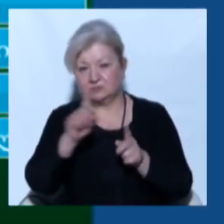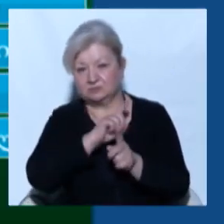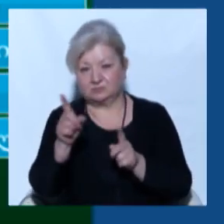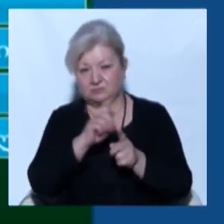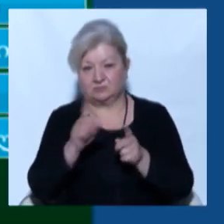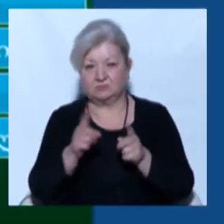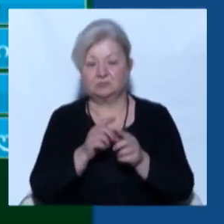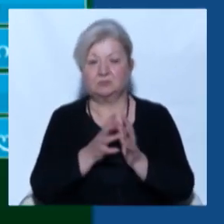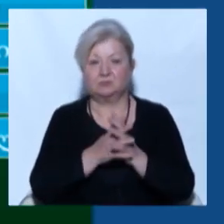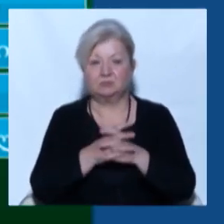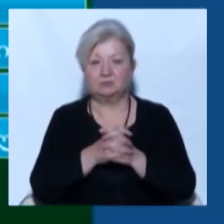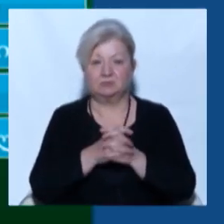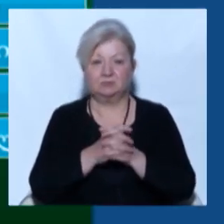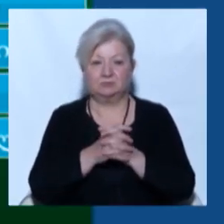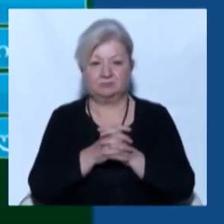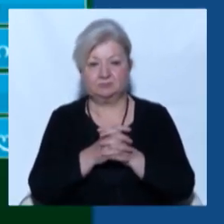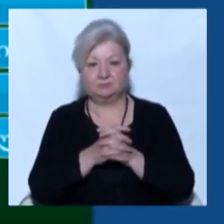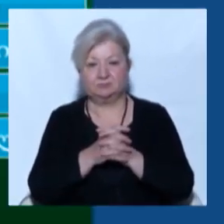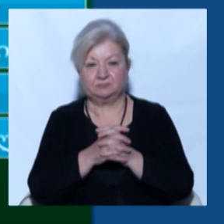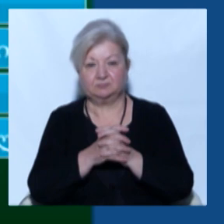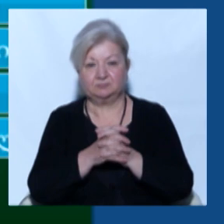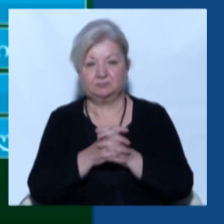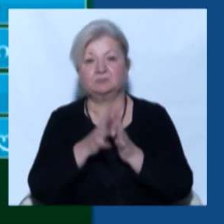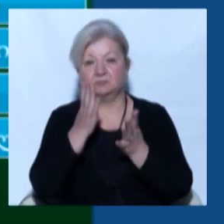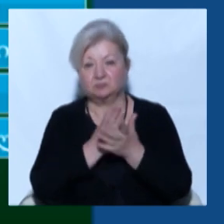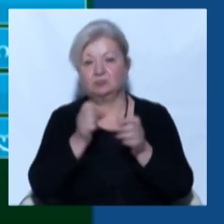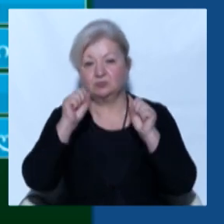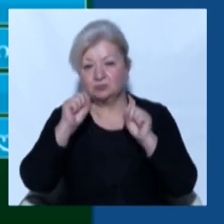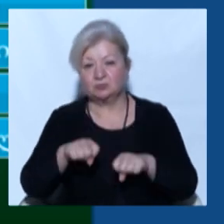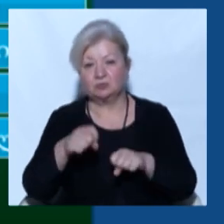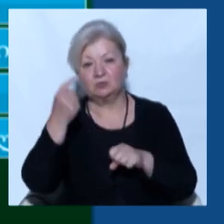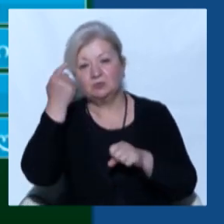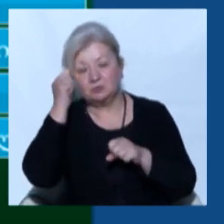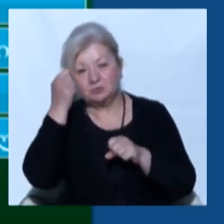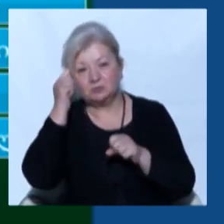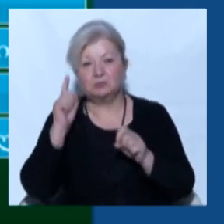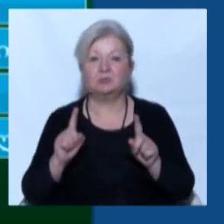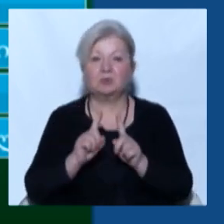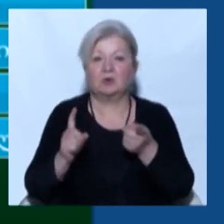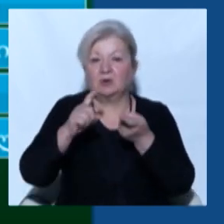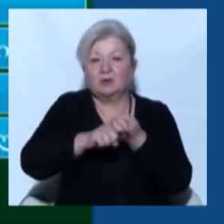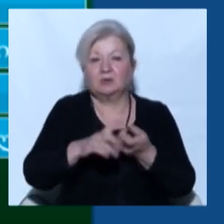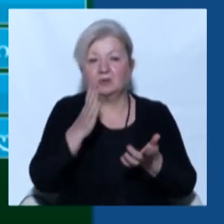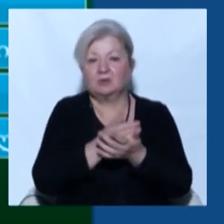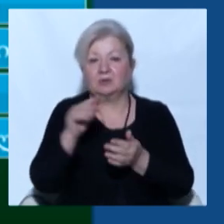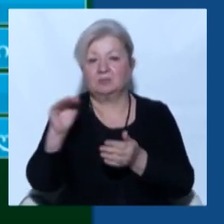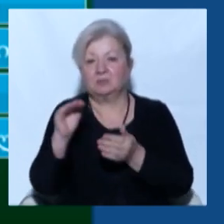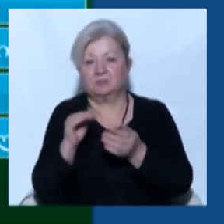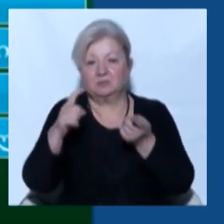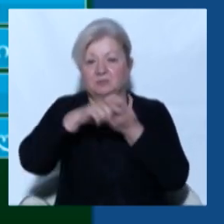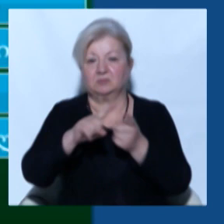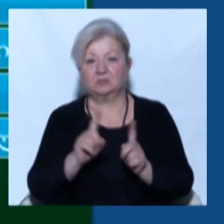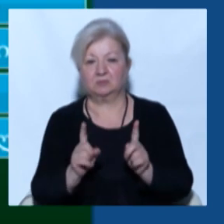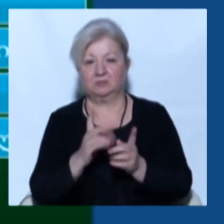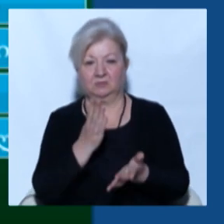შესაძლებელია დაგებადოთ შეკითხვა, რა კავშირი აქვს ამას ფიზიკასთან. მეტრონომს პირველ რიგში აი წარმოვიდგინოთ ასეთი